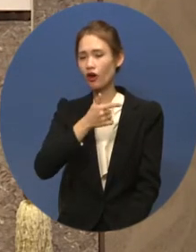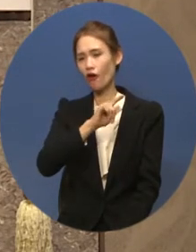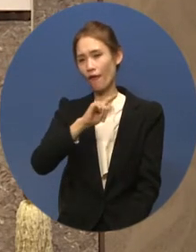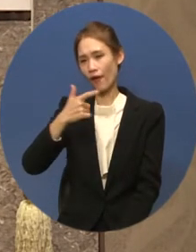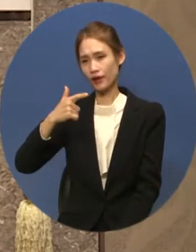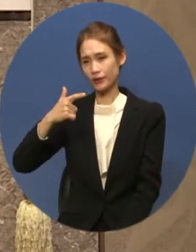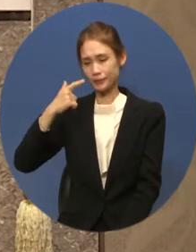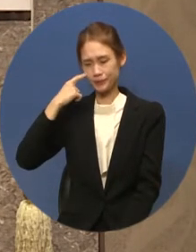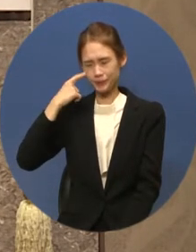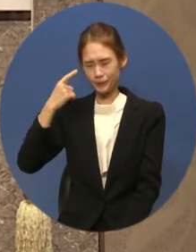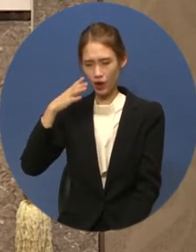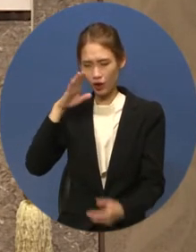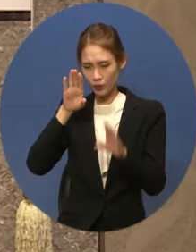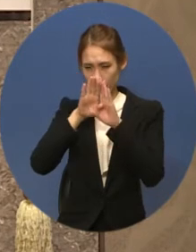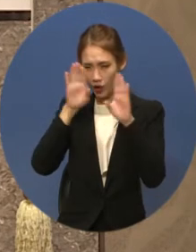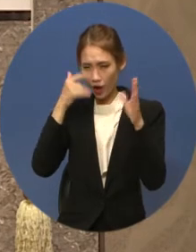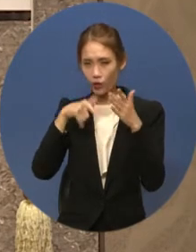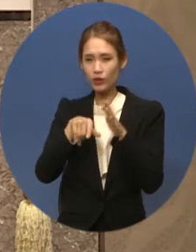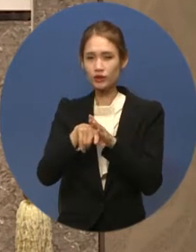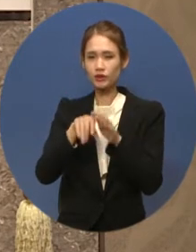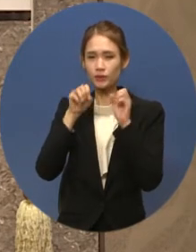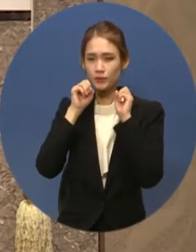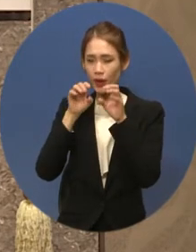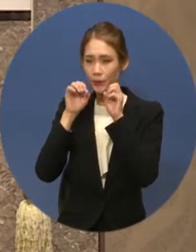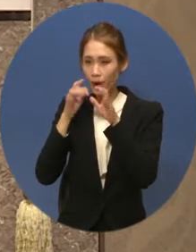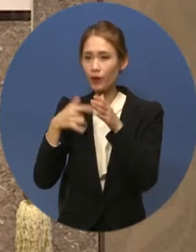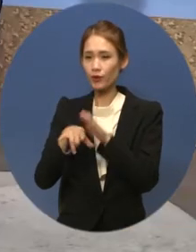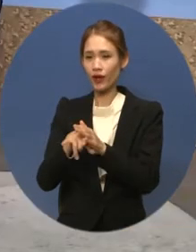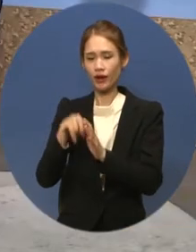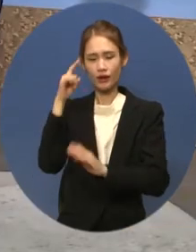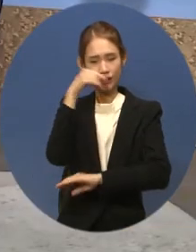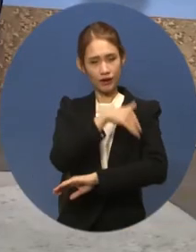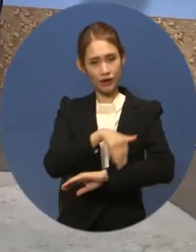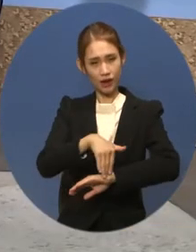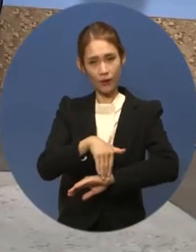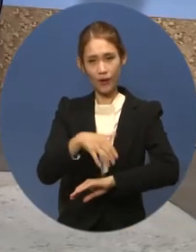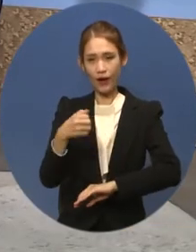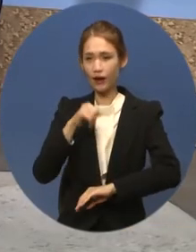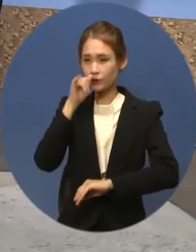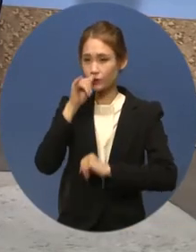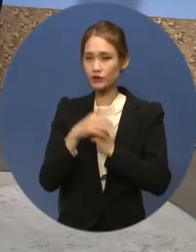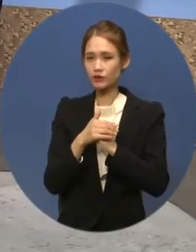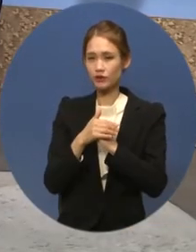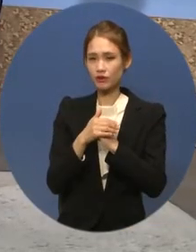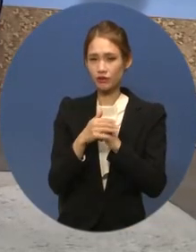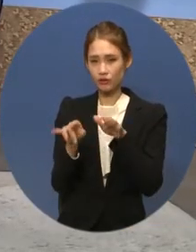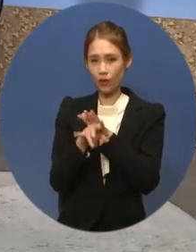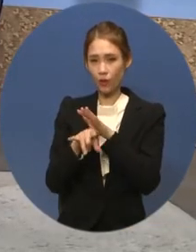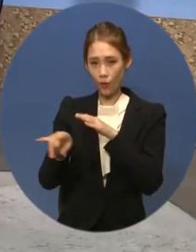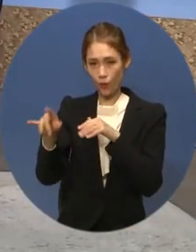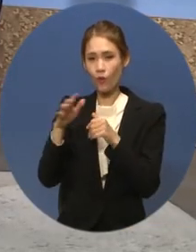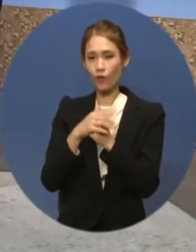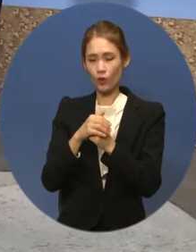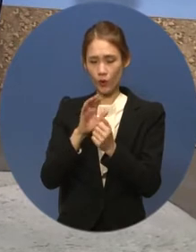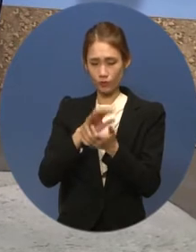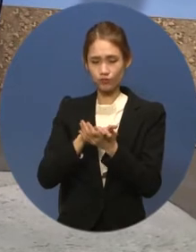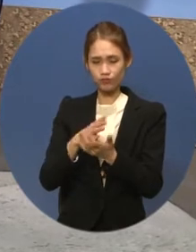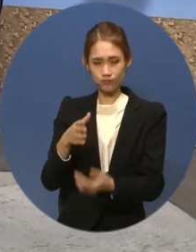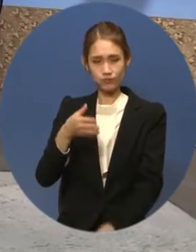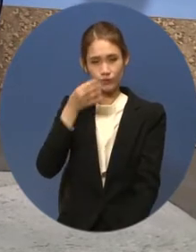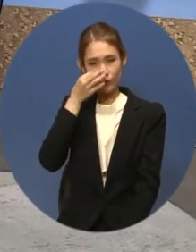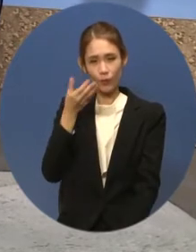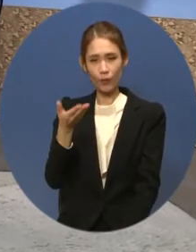해서 전파 시켜 나갈 계획도 가지고 있습니다 아 내 정말 이 선도적 2부 본적인 그럼 요양원으로